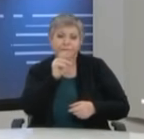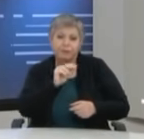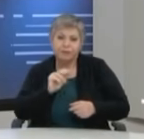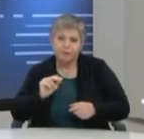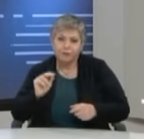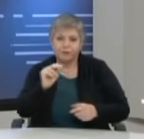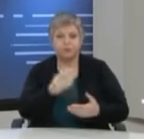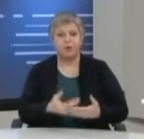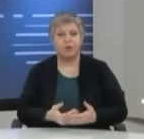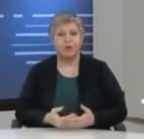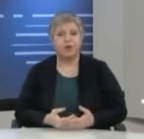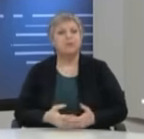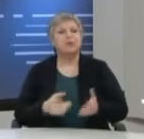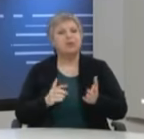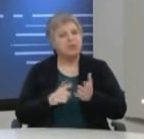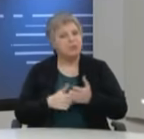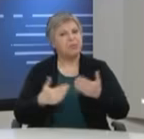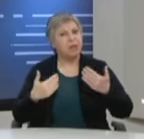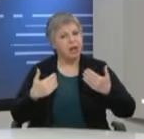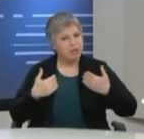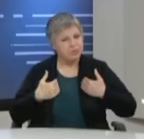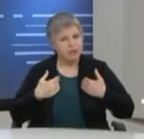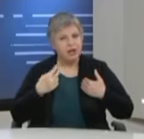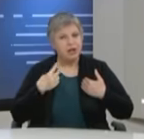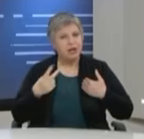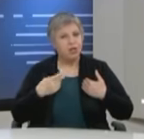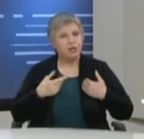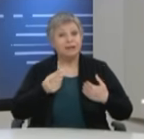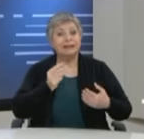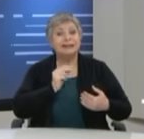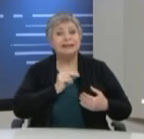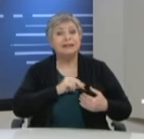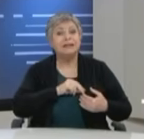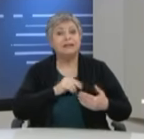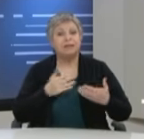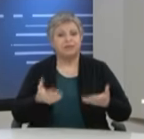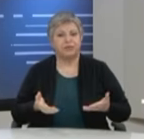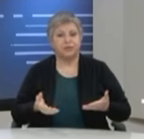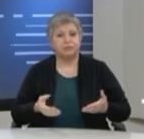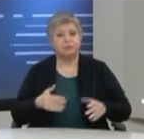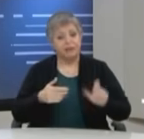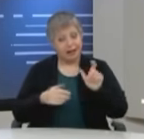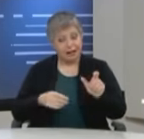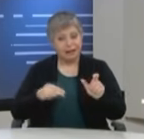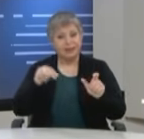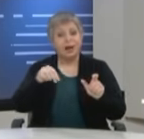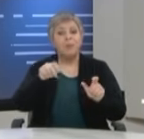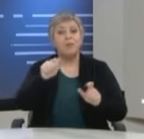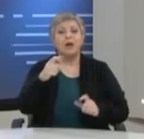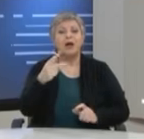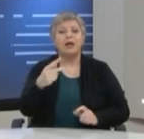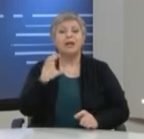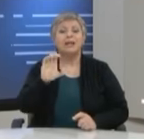βάρος των δικών μας συμφερόντων. Και εξηγούμε. Τους όρους Μακεδόνες και Μακεδονικό, η κυβέρνησή σας